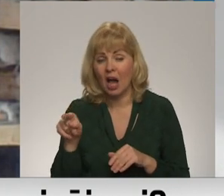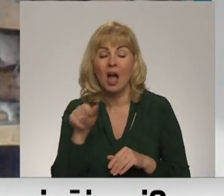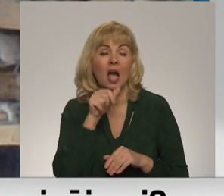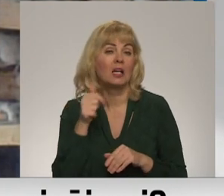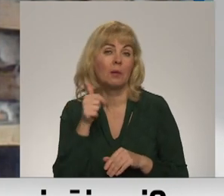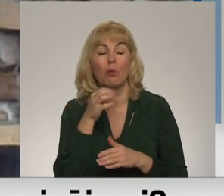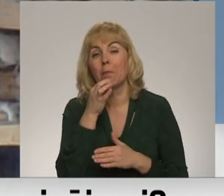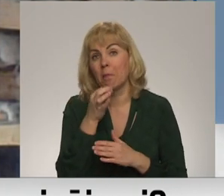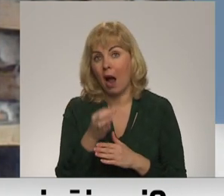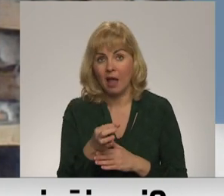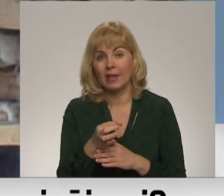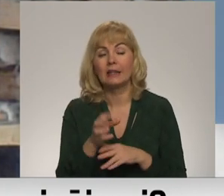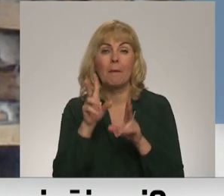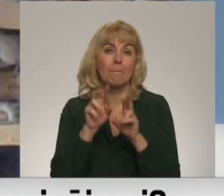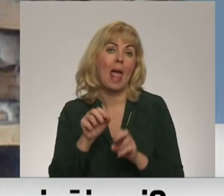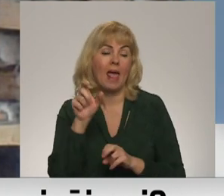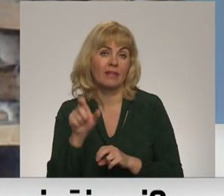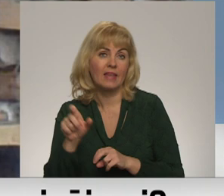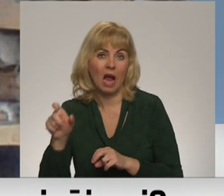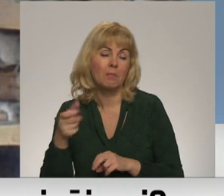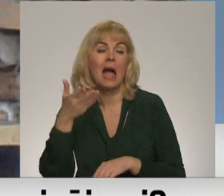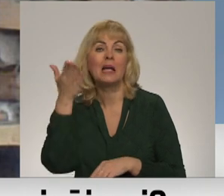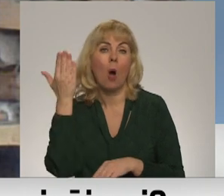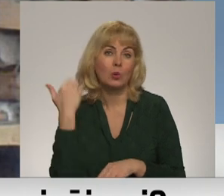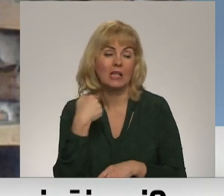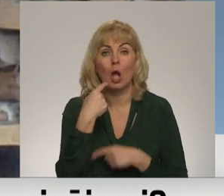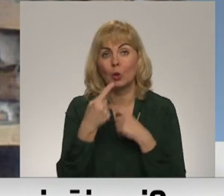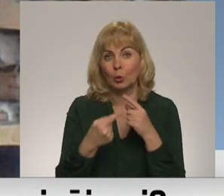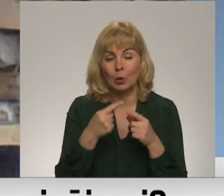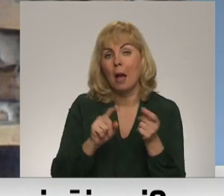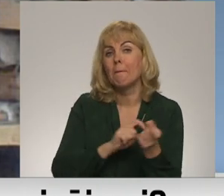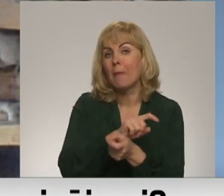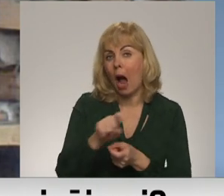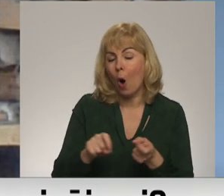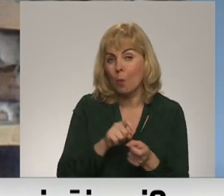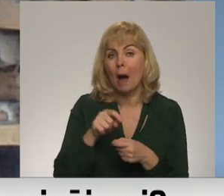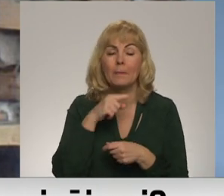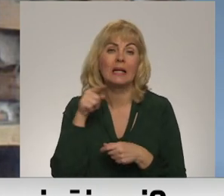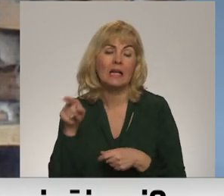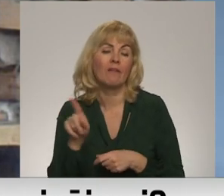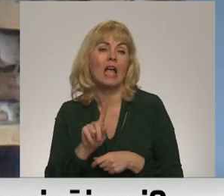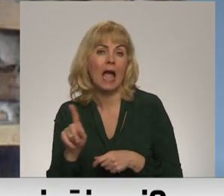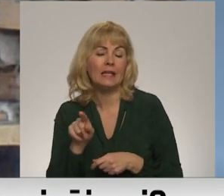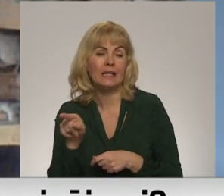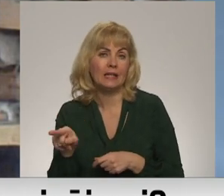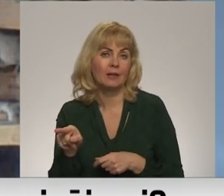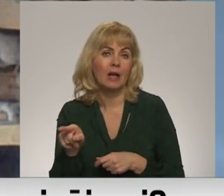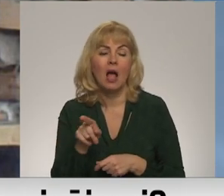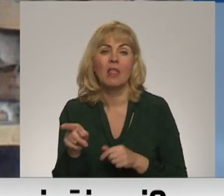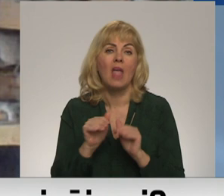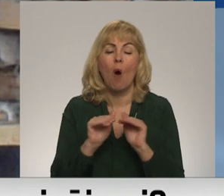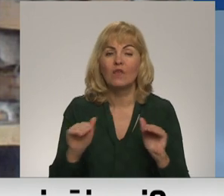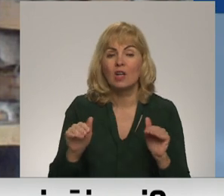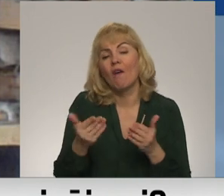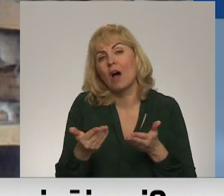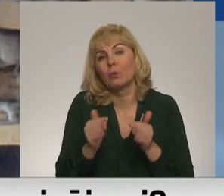uzsvērt, pētnieki jau sen runā par baumām, ka Krievijas pusē ir tāds neoficiāls vai